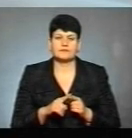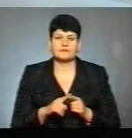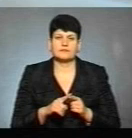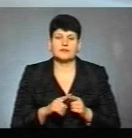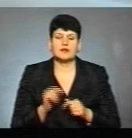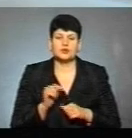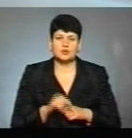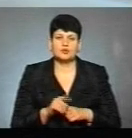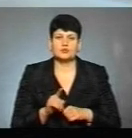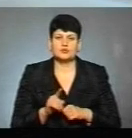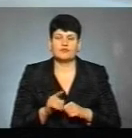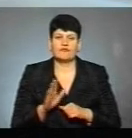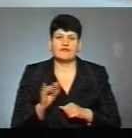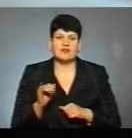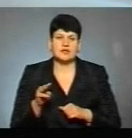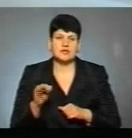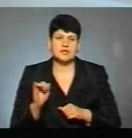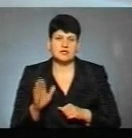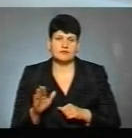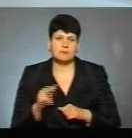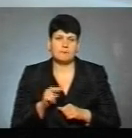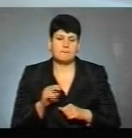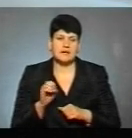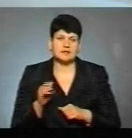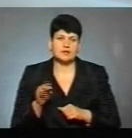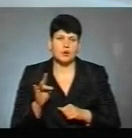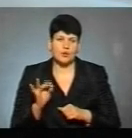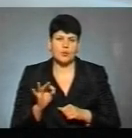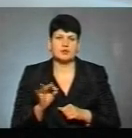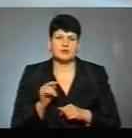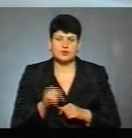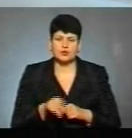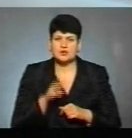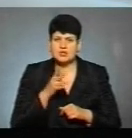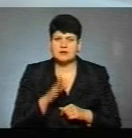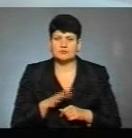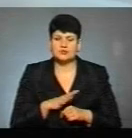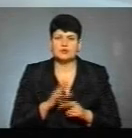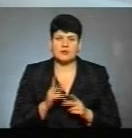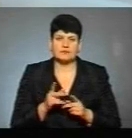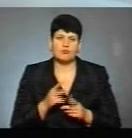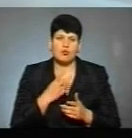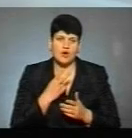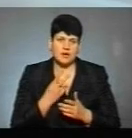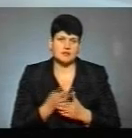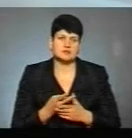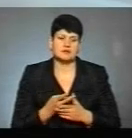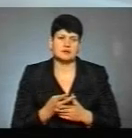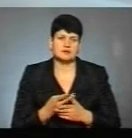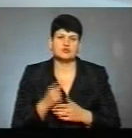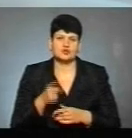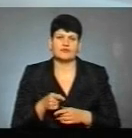тому що Вітів Петро на той час, ну, вони так спеціально робили, ну, показати, що